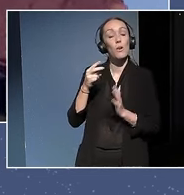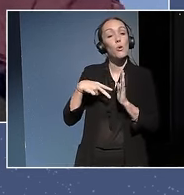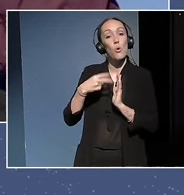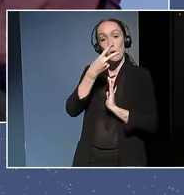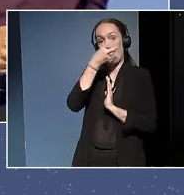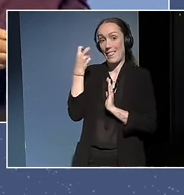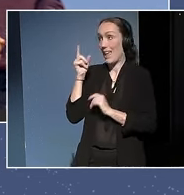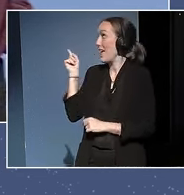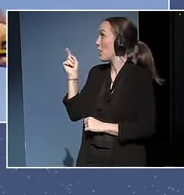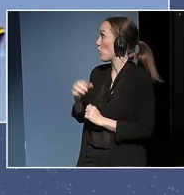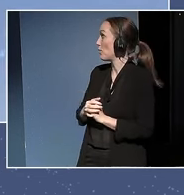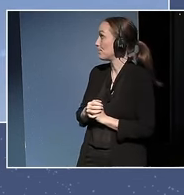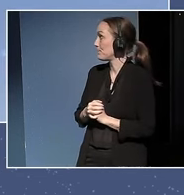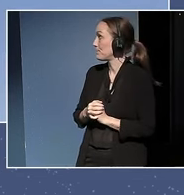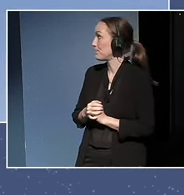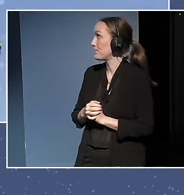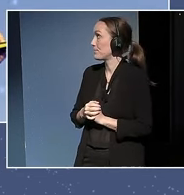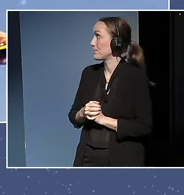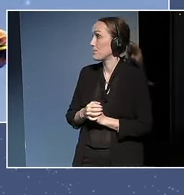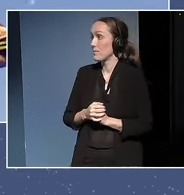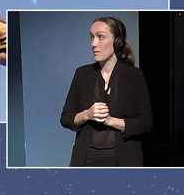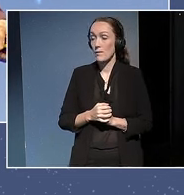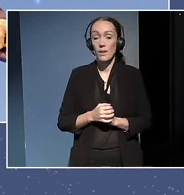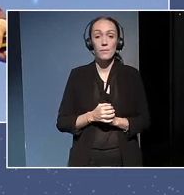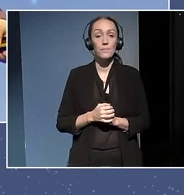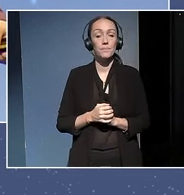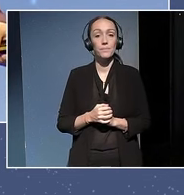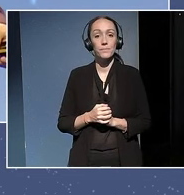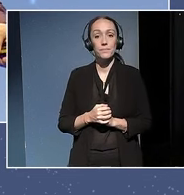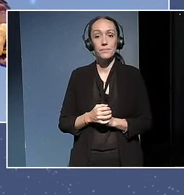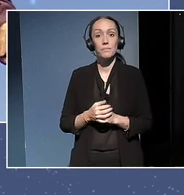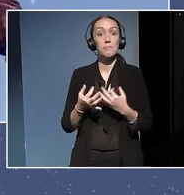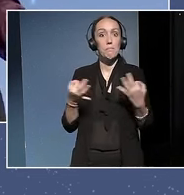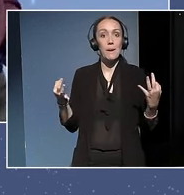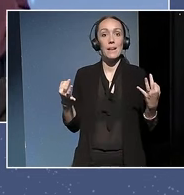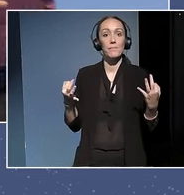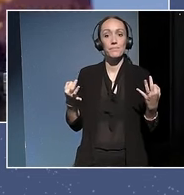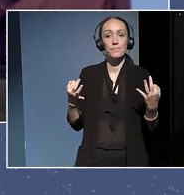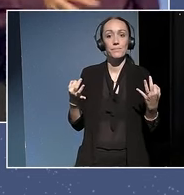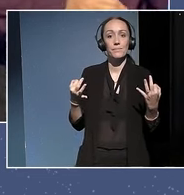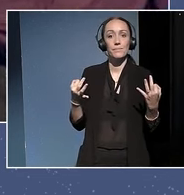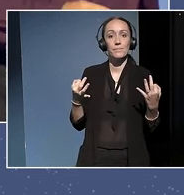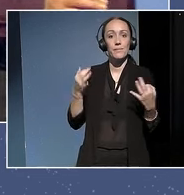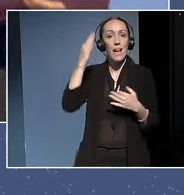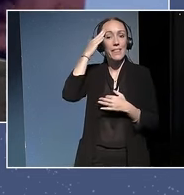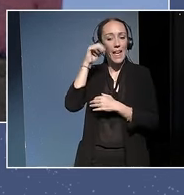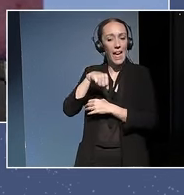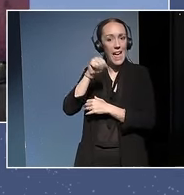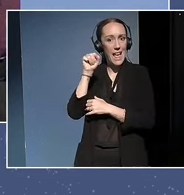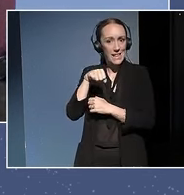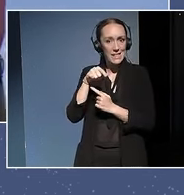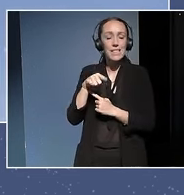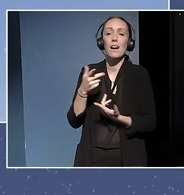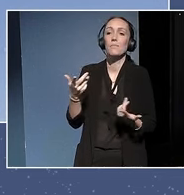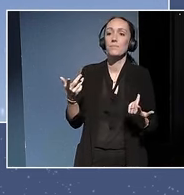giustamente nella parte inferiore della bocca EB bene il cranio di Milano così come viene